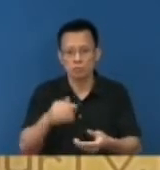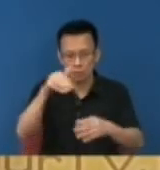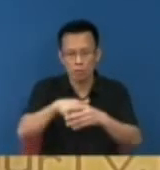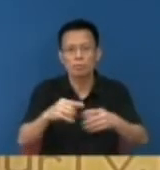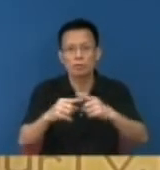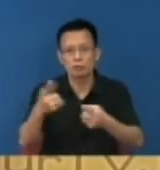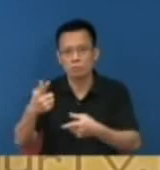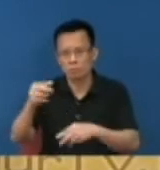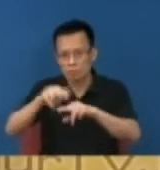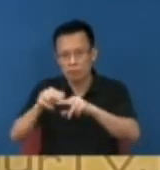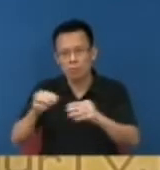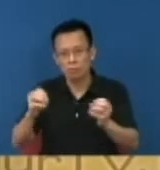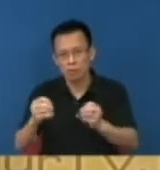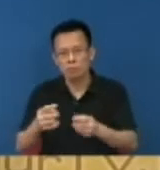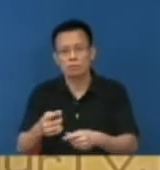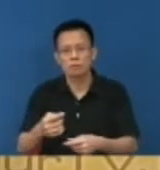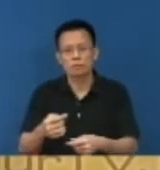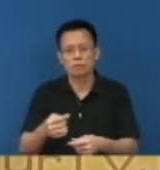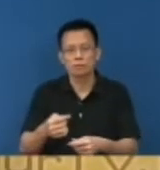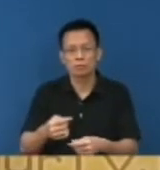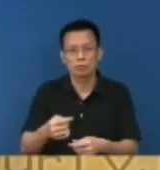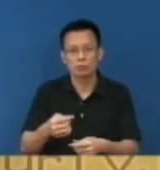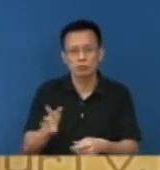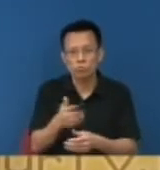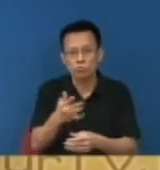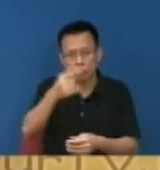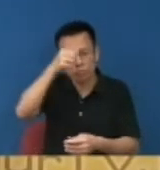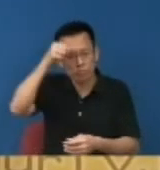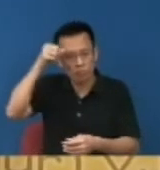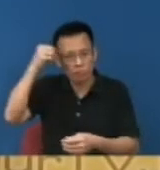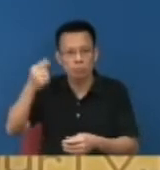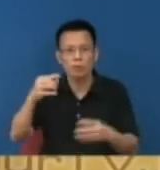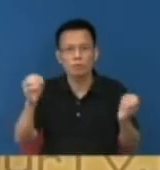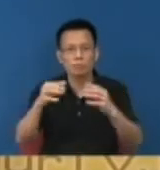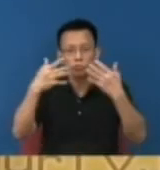在這個余若薇贏了辯論之後，共產黨知道大話就跟他談，